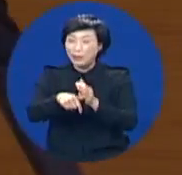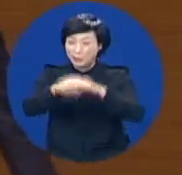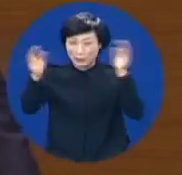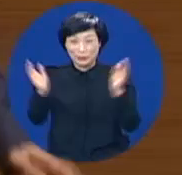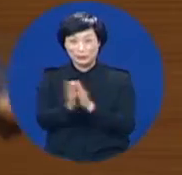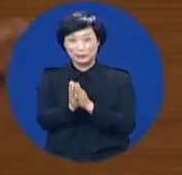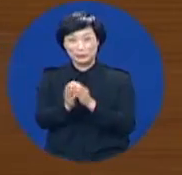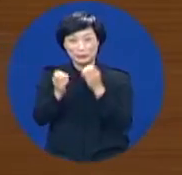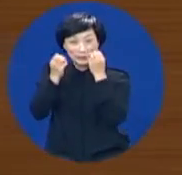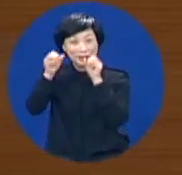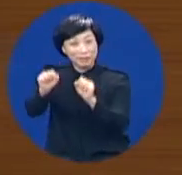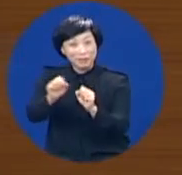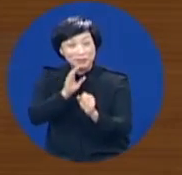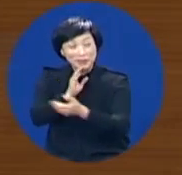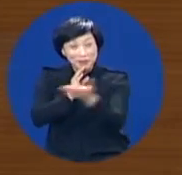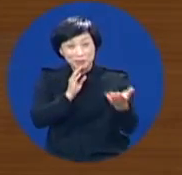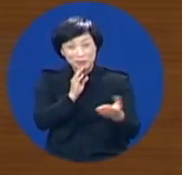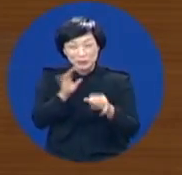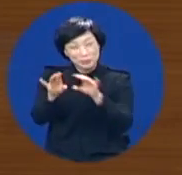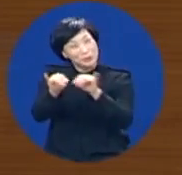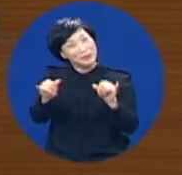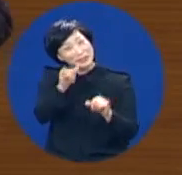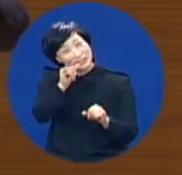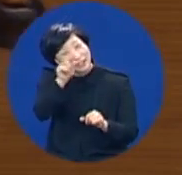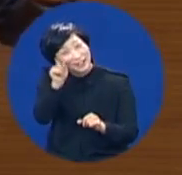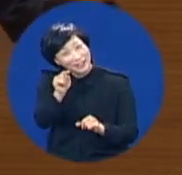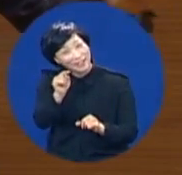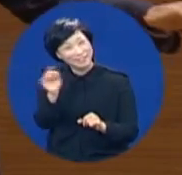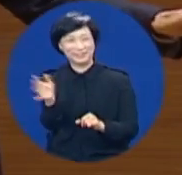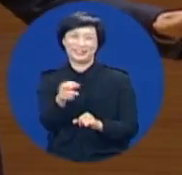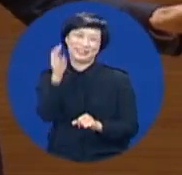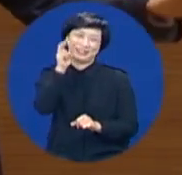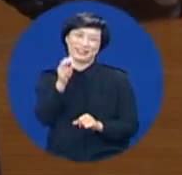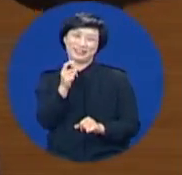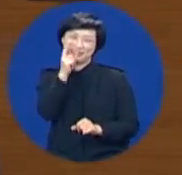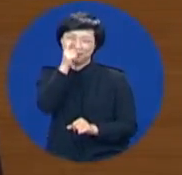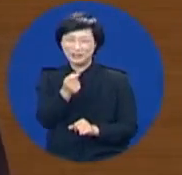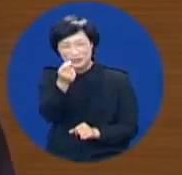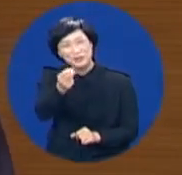것이니까 먼지 하나가 묻었겠어요? 때 하나가 묻었겠어요?